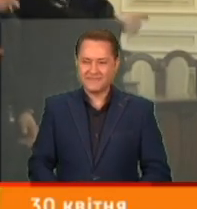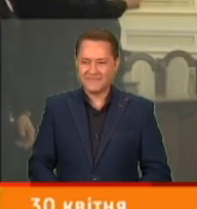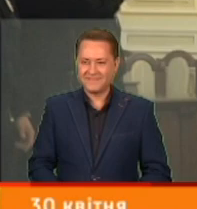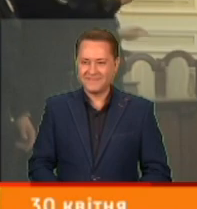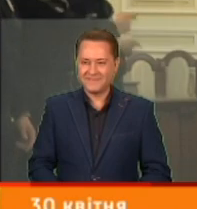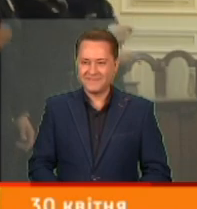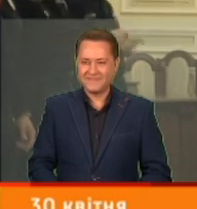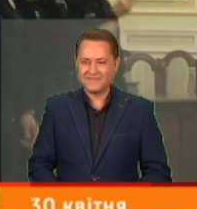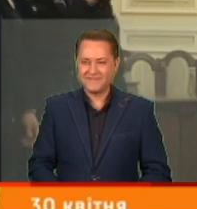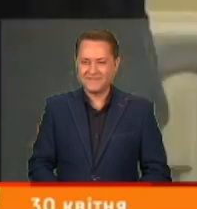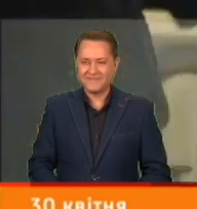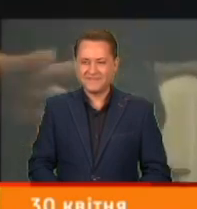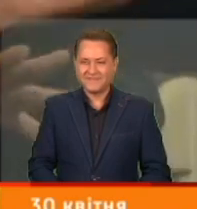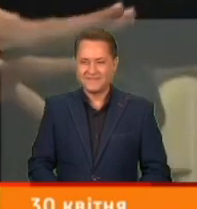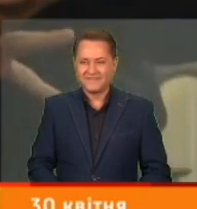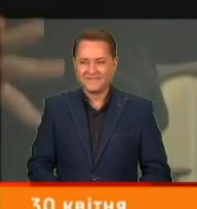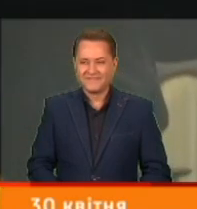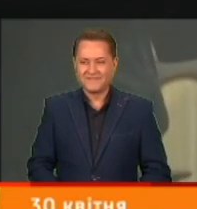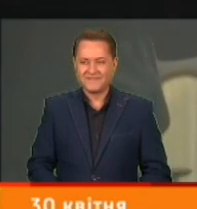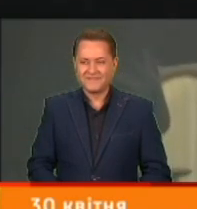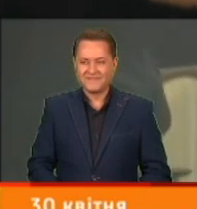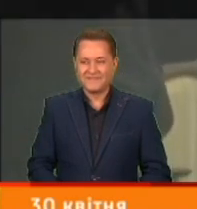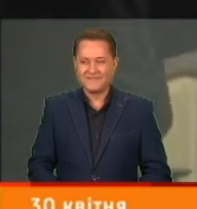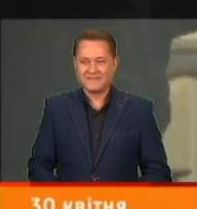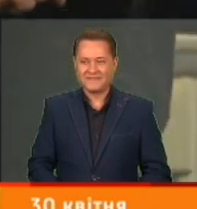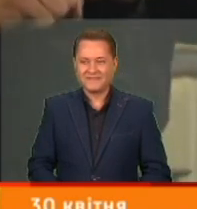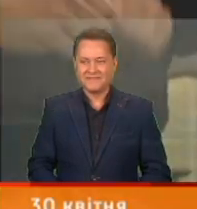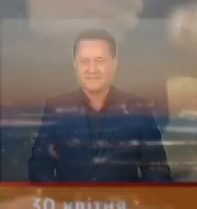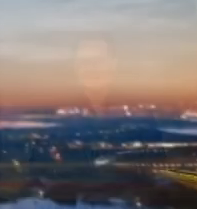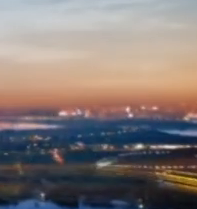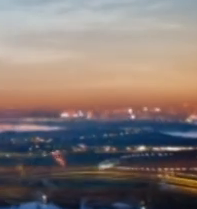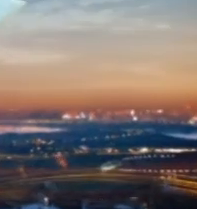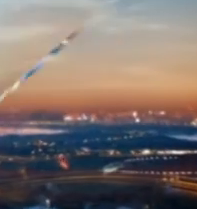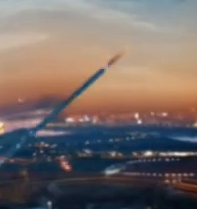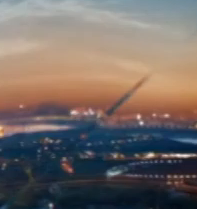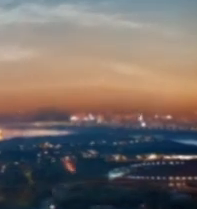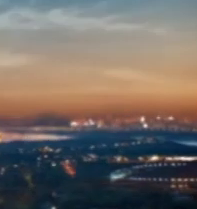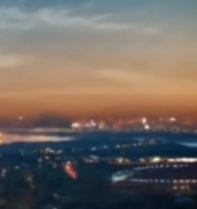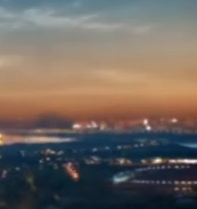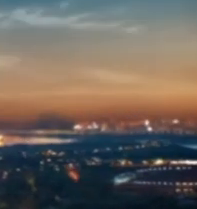Марія Малевська, Олександр Бринза, програма «Вікна СТБ».